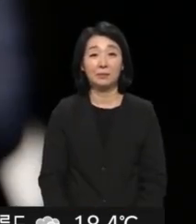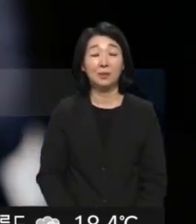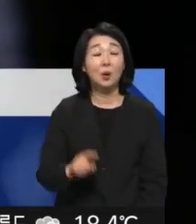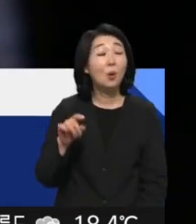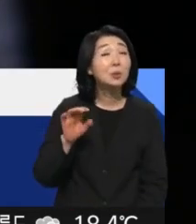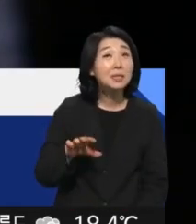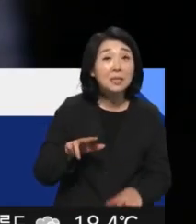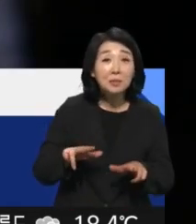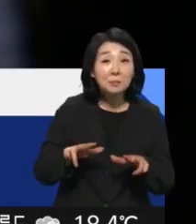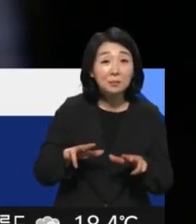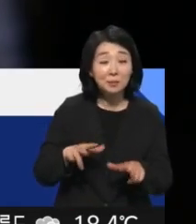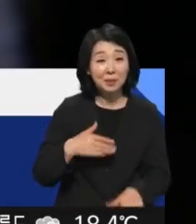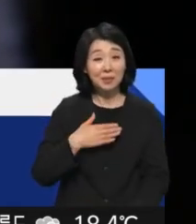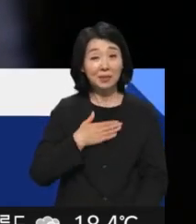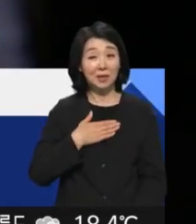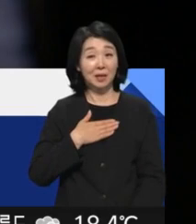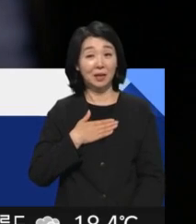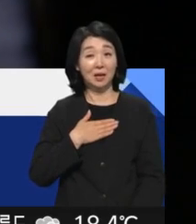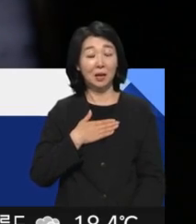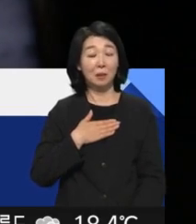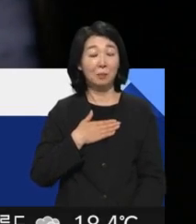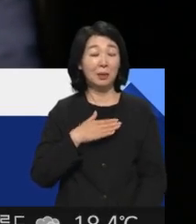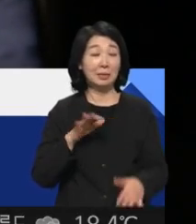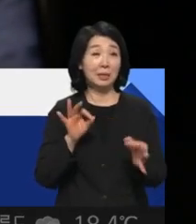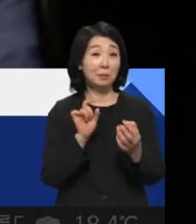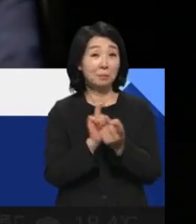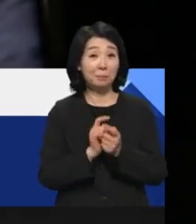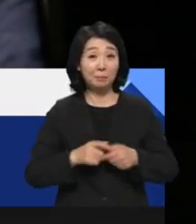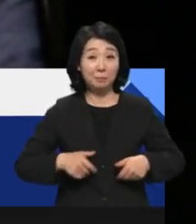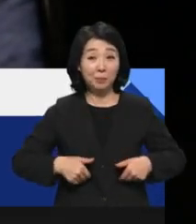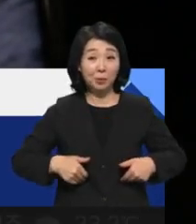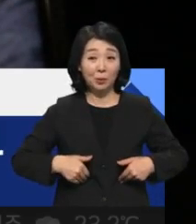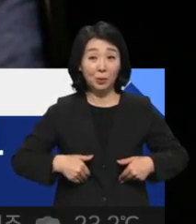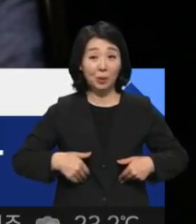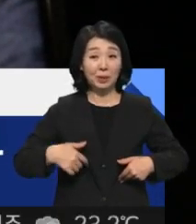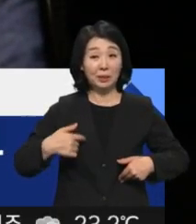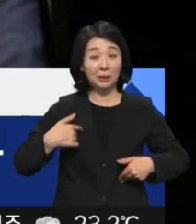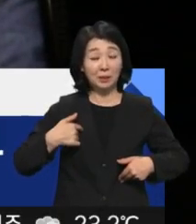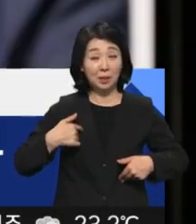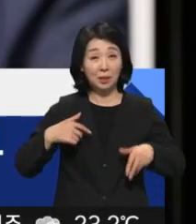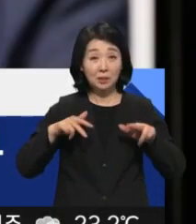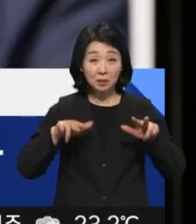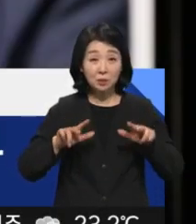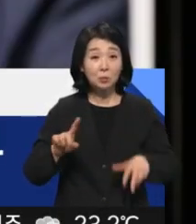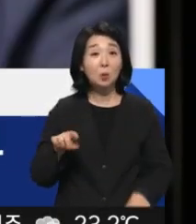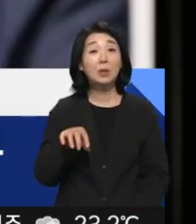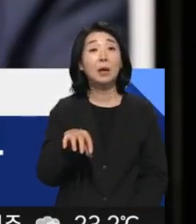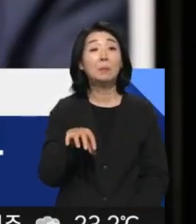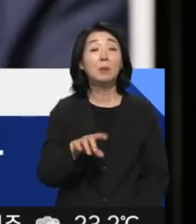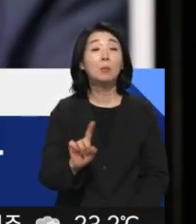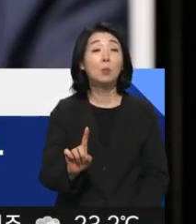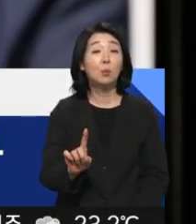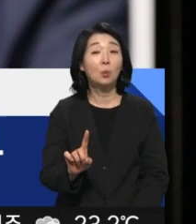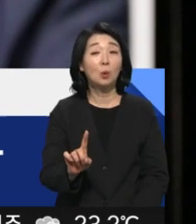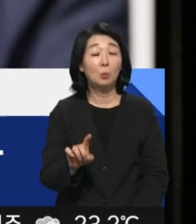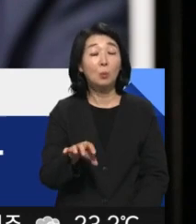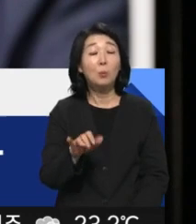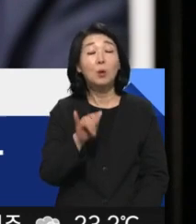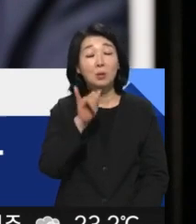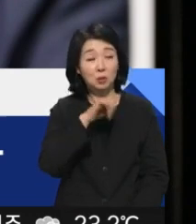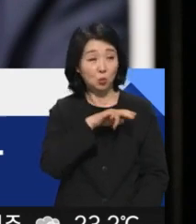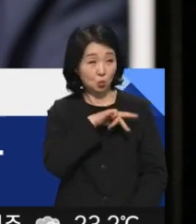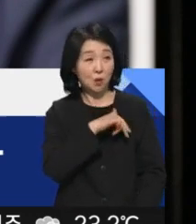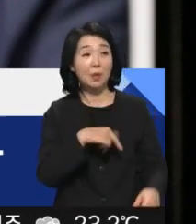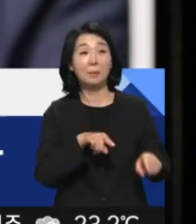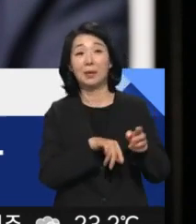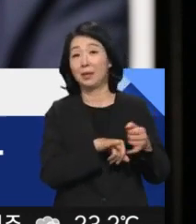어디세요 지금? 제가 뭐 저기 잠깐 뵈야 돼서. 나는 지금 여기 앞에 에서